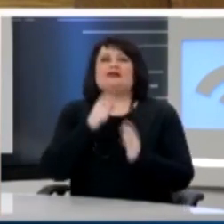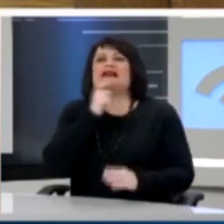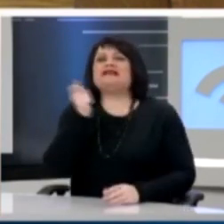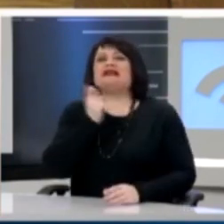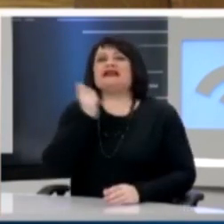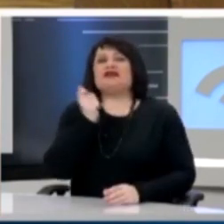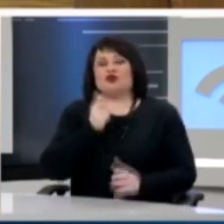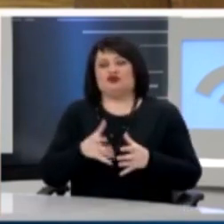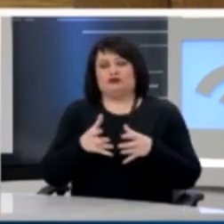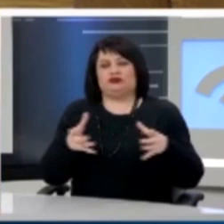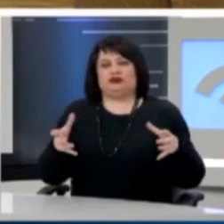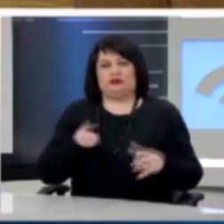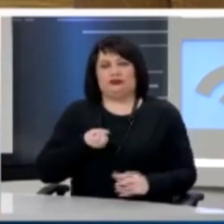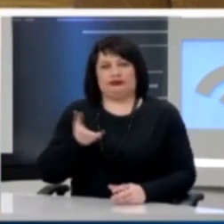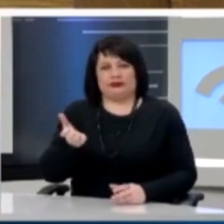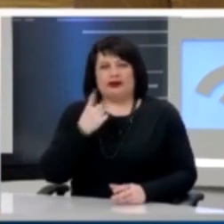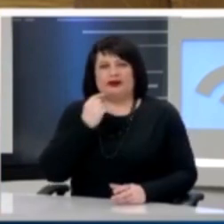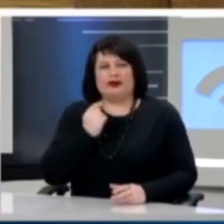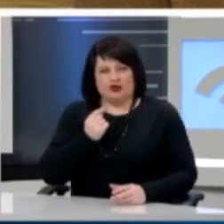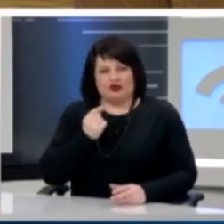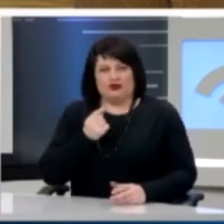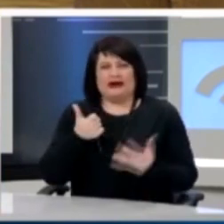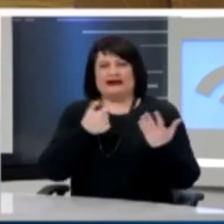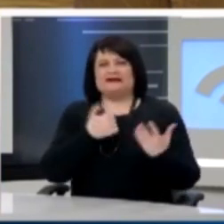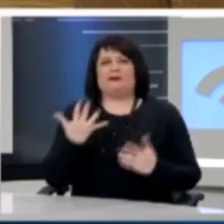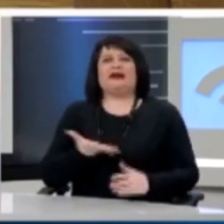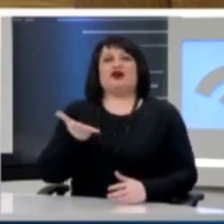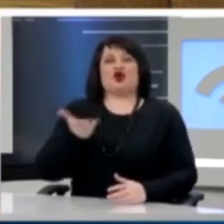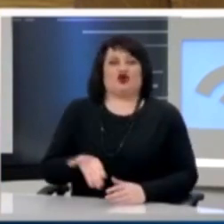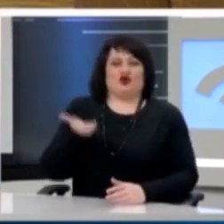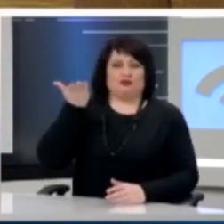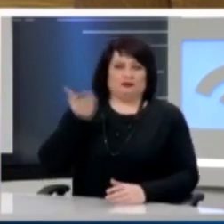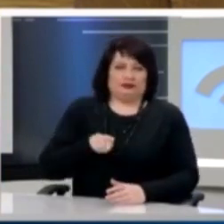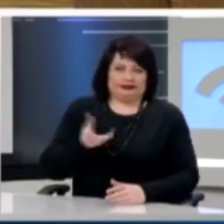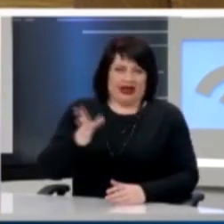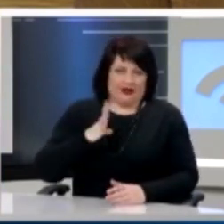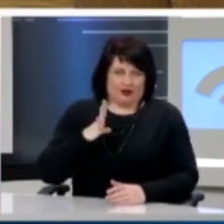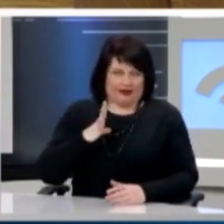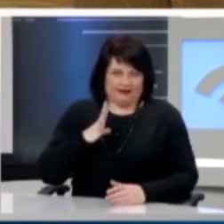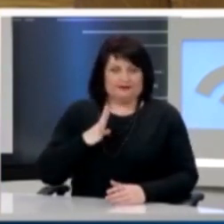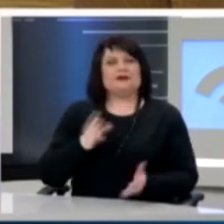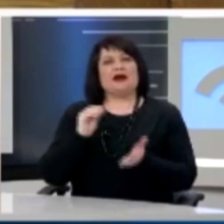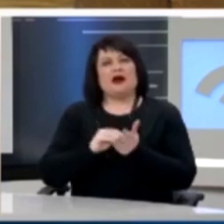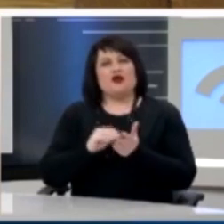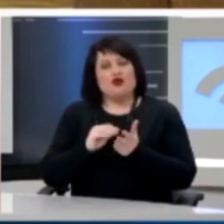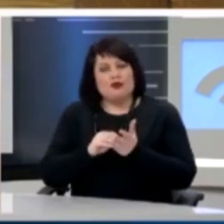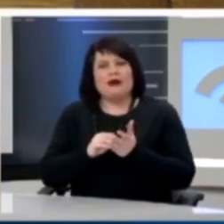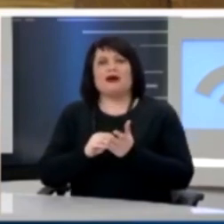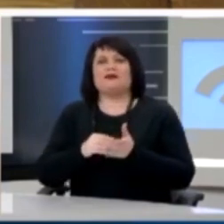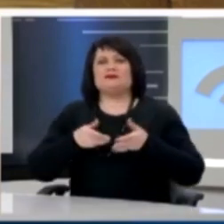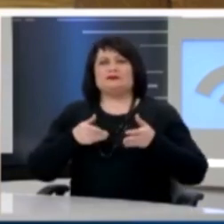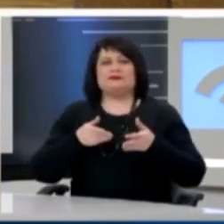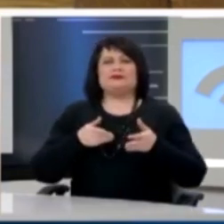των συνταξιούχων διευρύνεται καθώς η αναλογία πληθυσμού άνω των 65 ετών αυξάνεται Και επίσης την ίδια